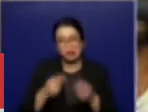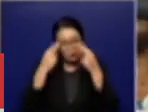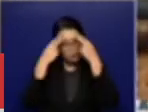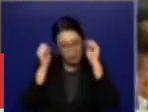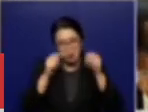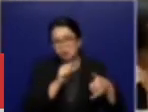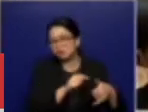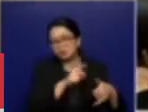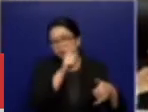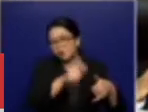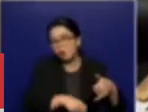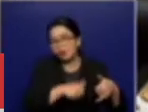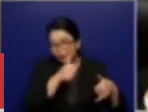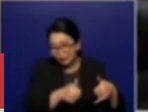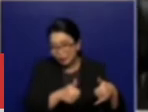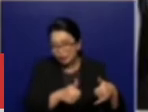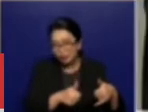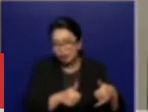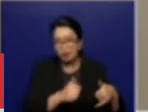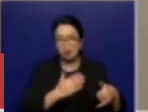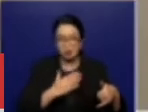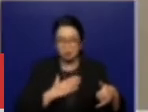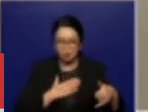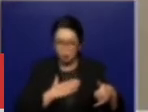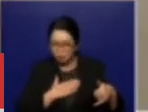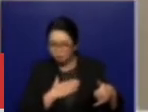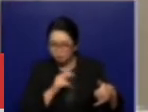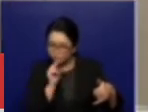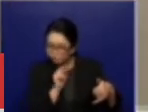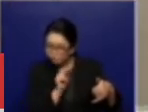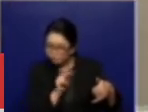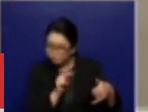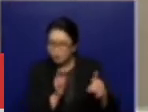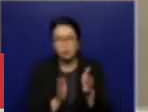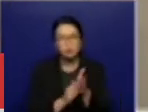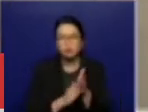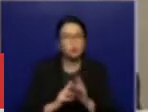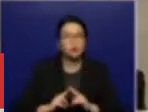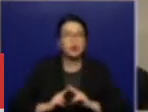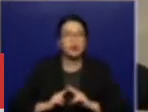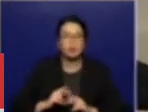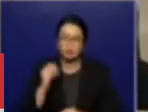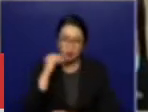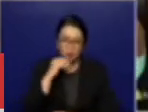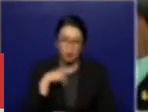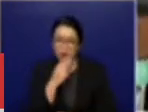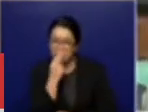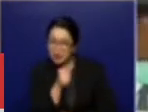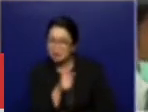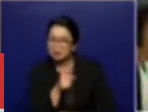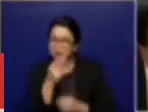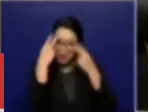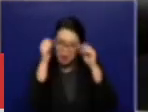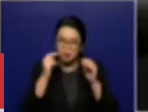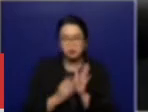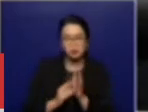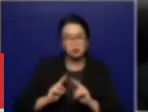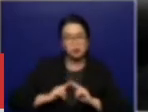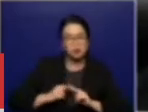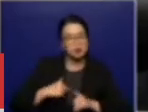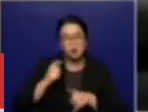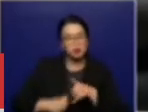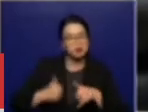ดีนะครับผมก็แอบเห็นตัวท่านเองท่านก็ชมตัวท่านเองอยู่บ่อยๆนะครับว่าท่านเป็นคนดีท่านประธ